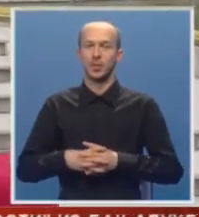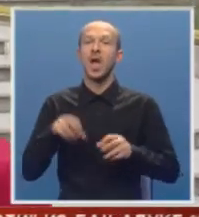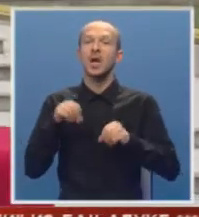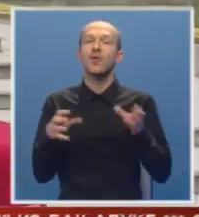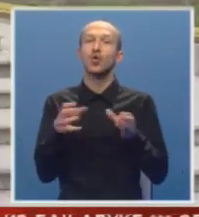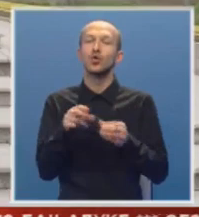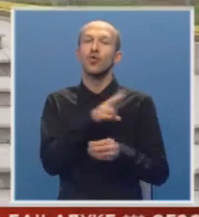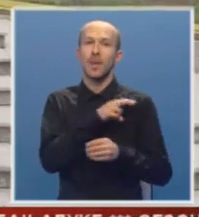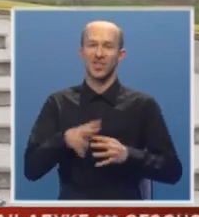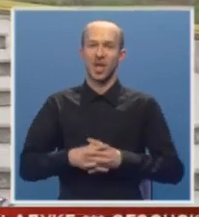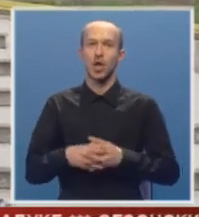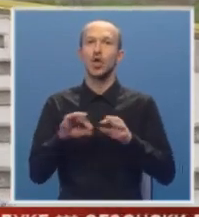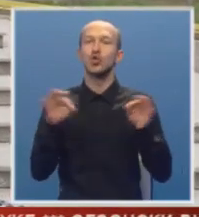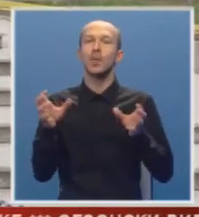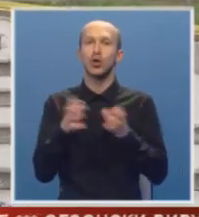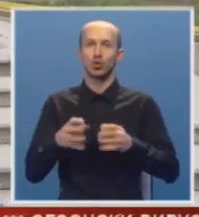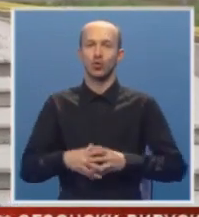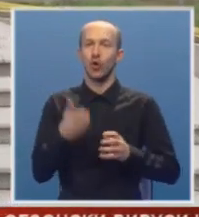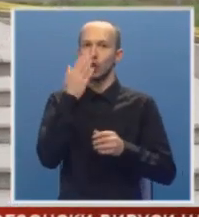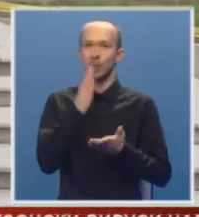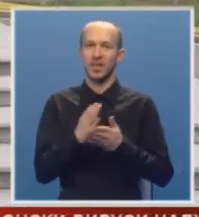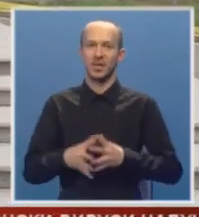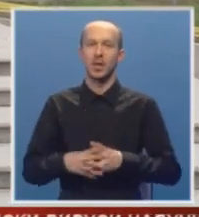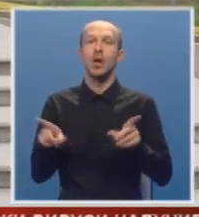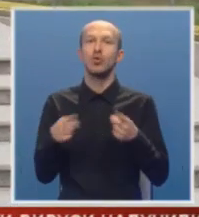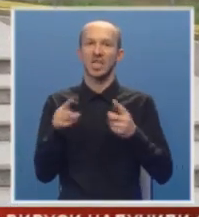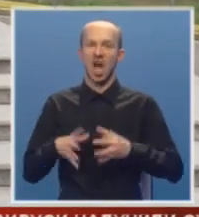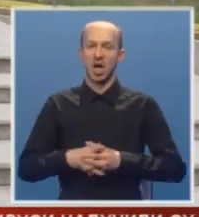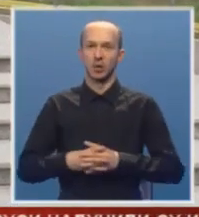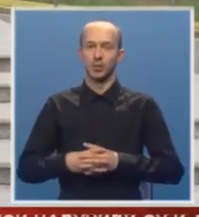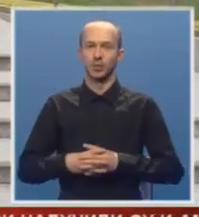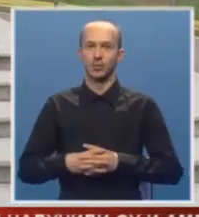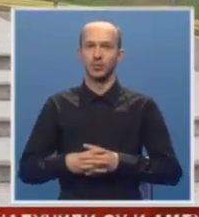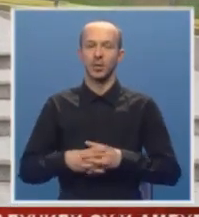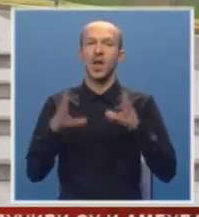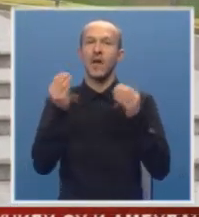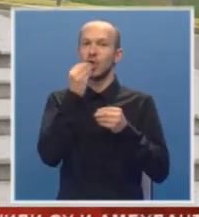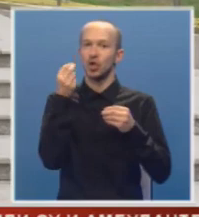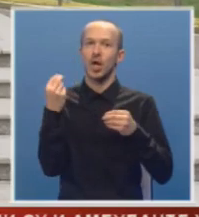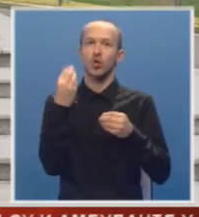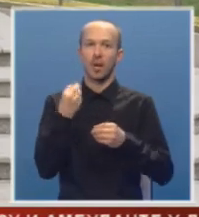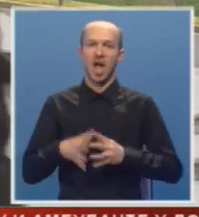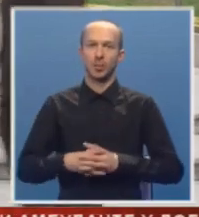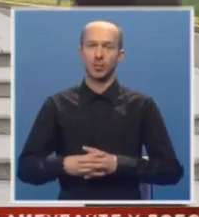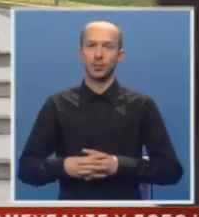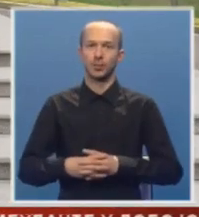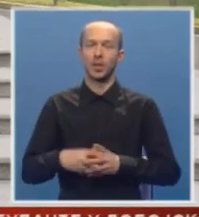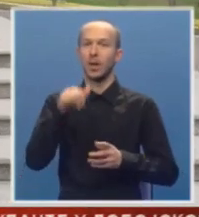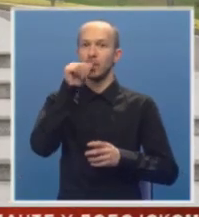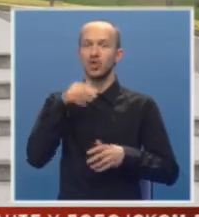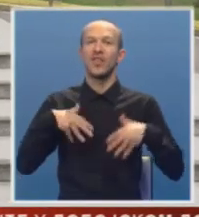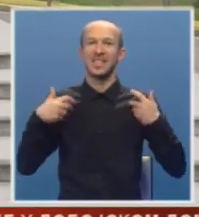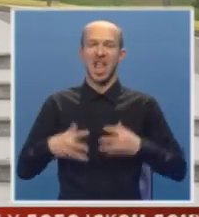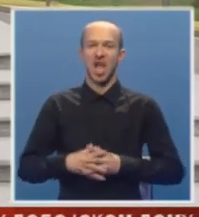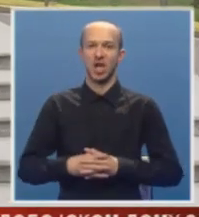Kako društvo imate? Super društvo će biti, muzika. Večera dobra, piće,